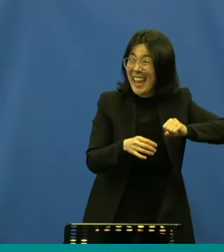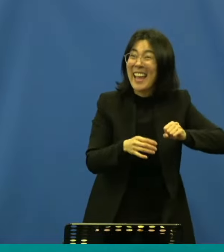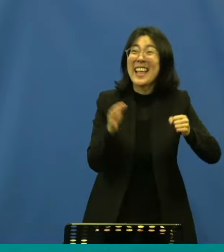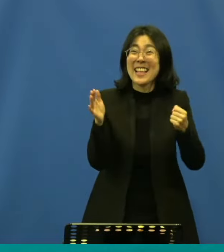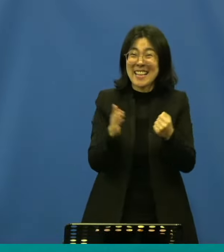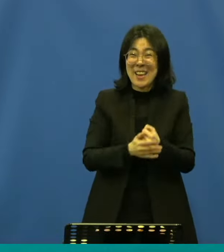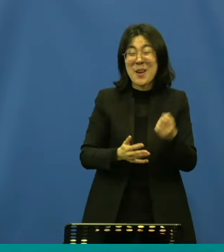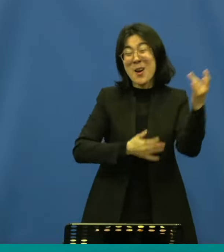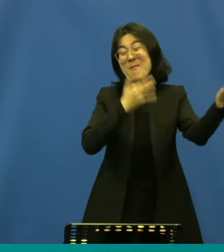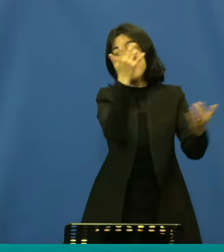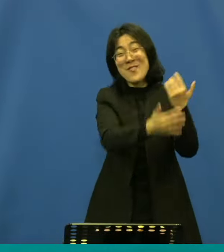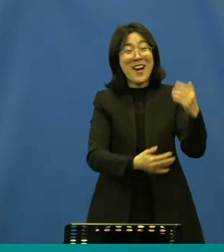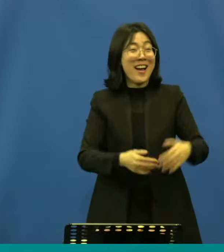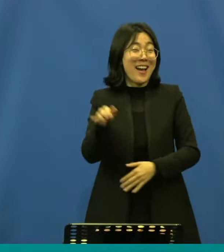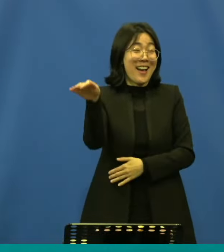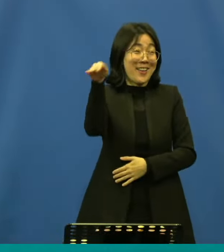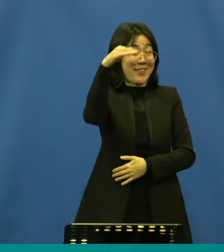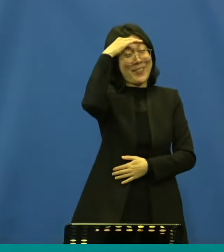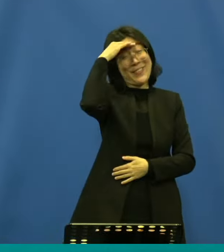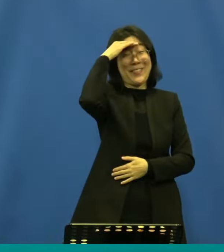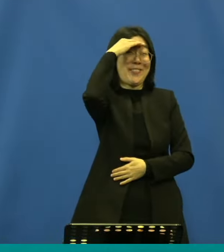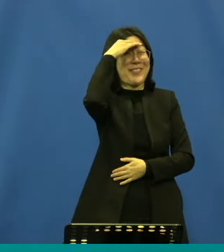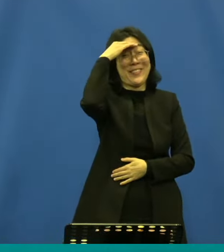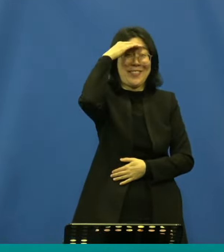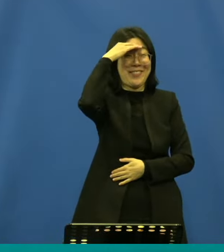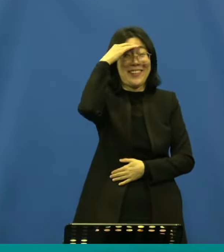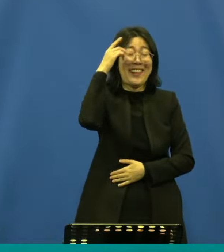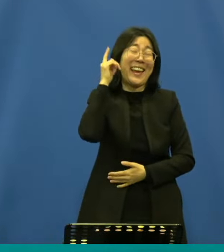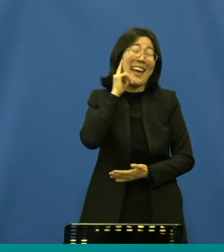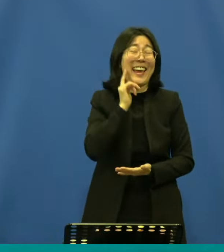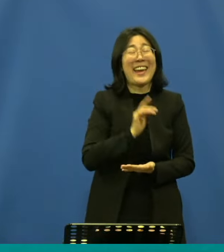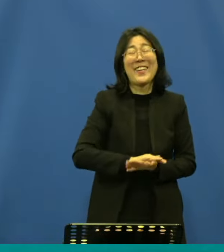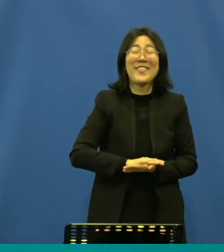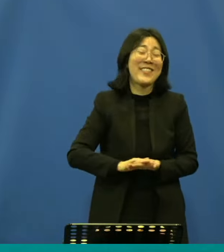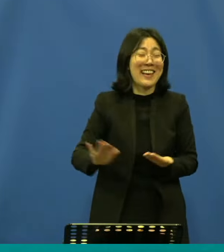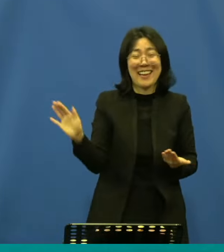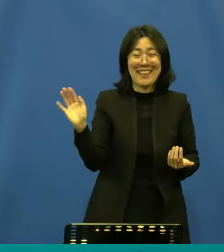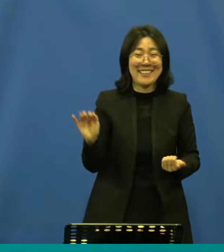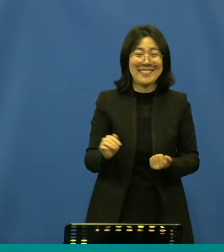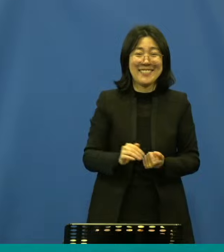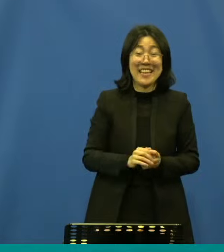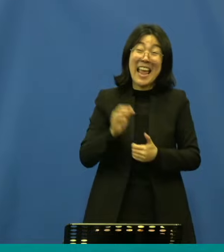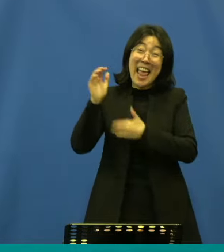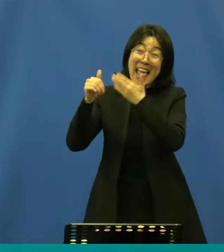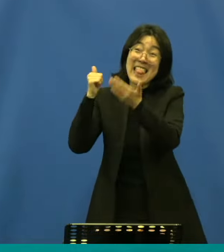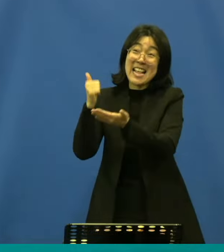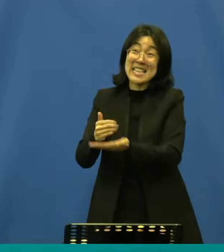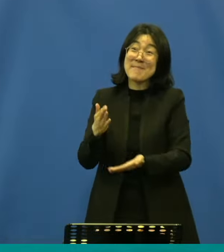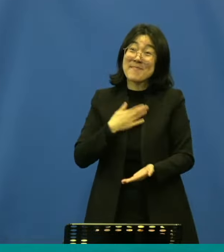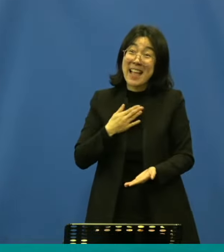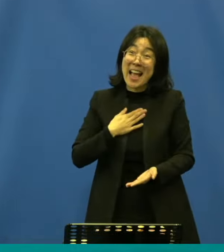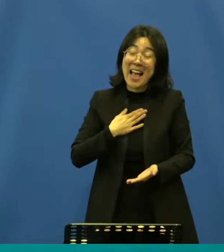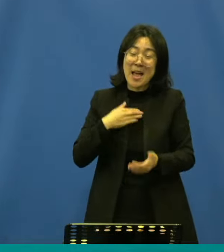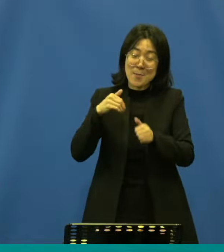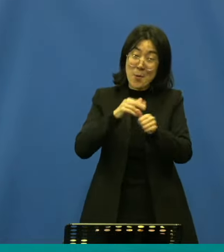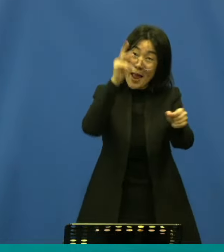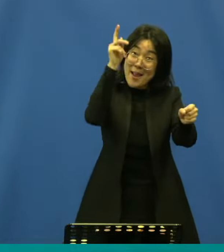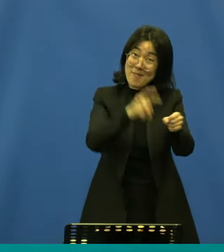요나는 그 하나님의 그 일을 보면서 나를 보낼 이유를 찾았을 거예요.